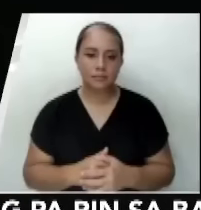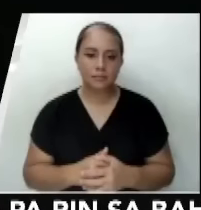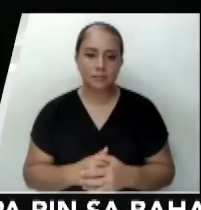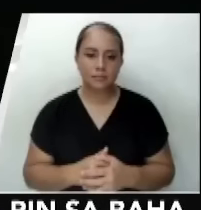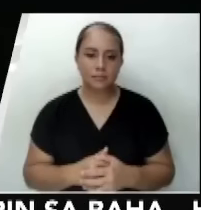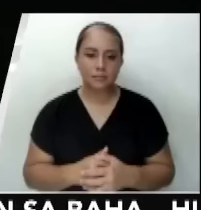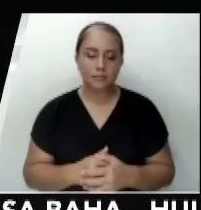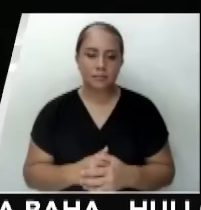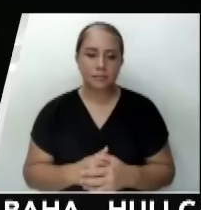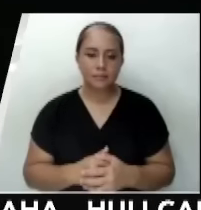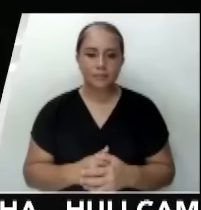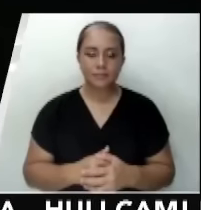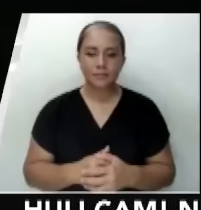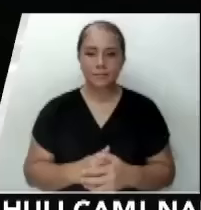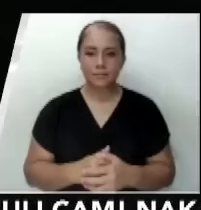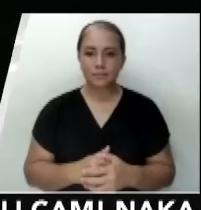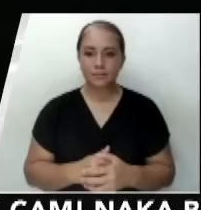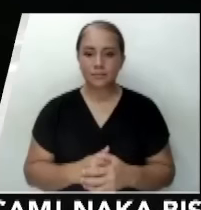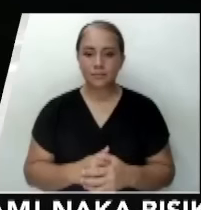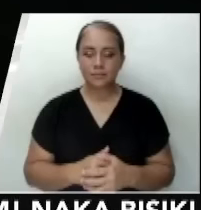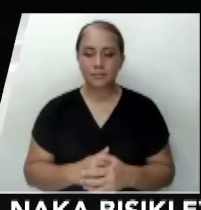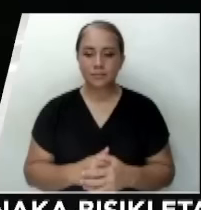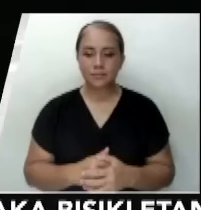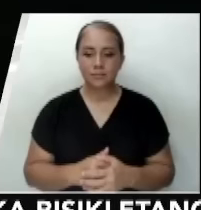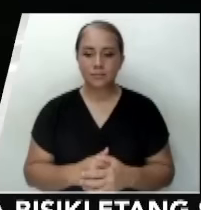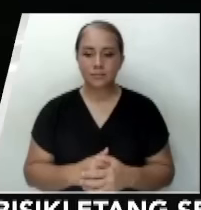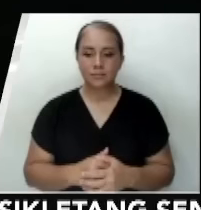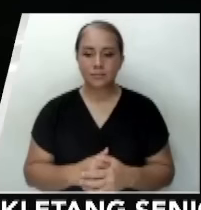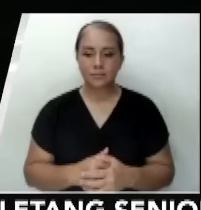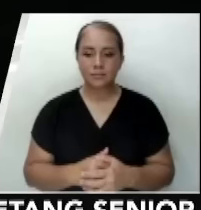TV Balitang Southern Tagalog. Denise!